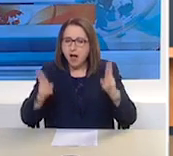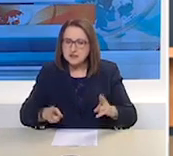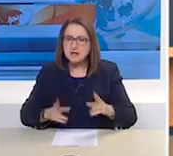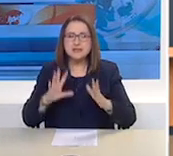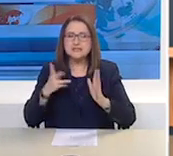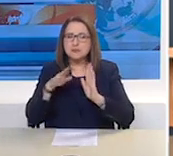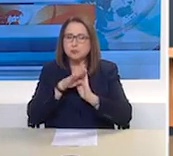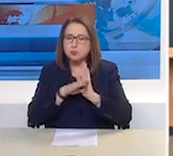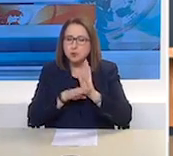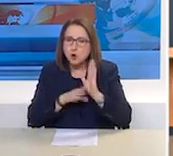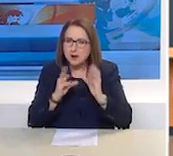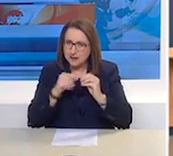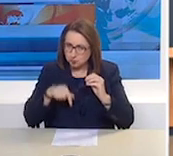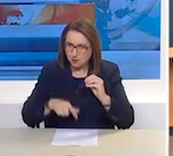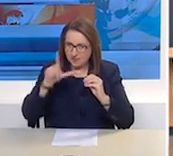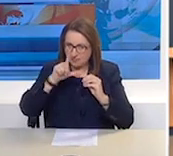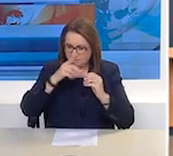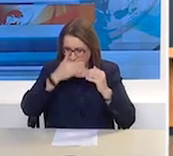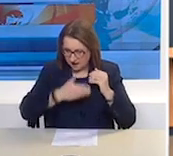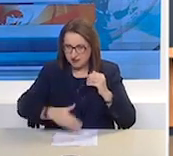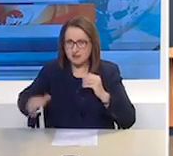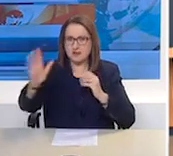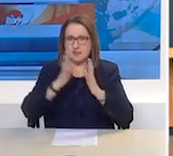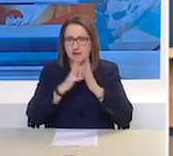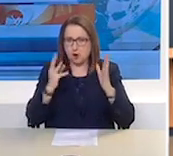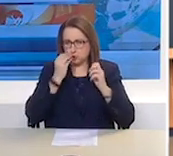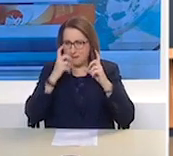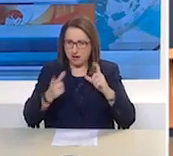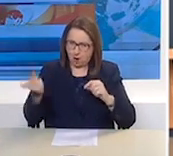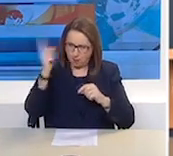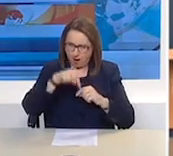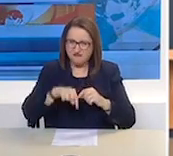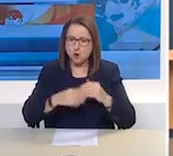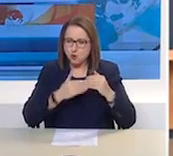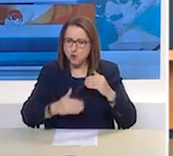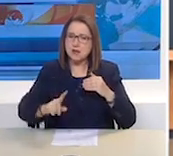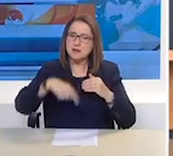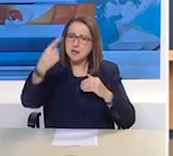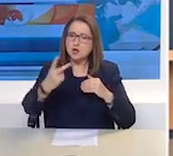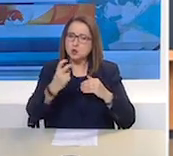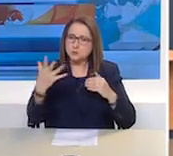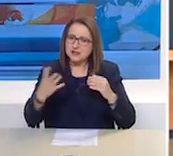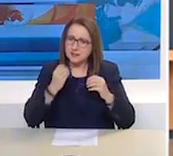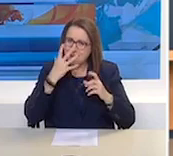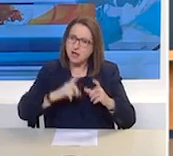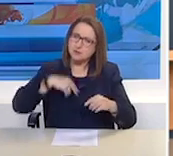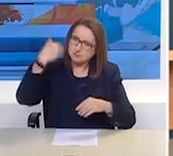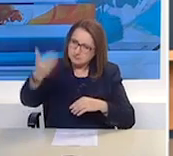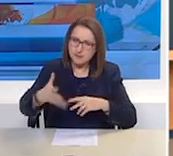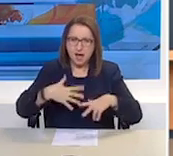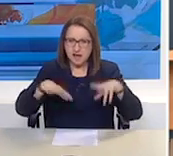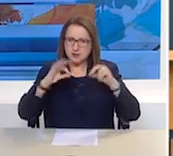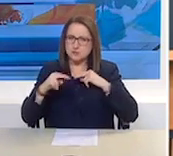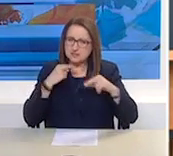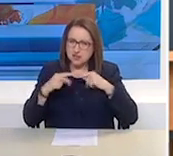παροχής υπηρεσιών, οι οποίες επαναλειτουργούν αύριο Δευτέρα 18 Μαΐου και την επόμενη Δευτέρα 25 Μαΐου. Κύριε Χατζηγεωργίου, έχετε το